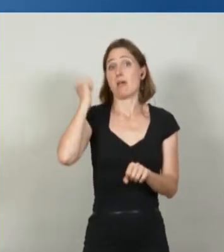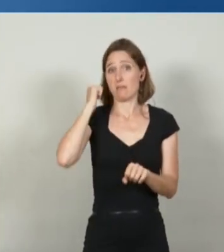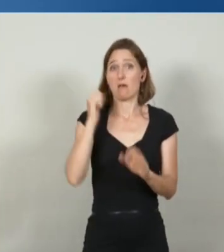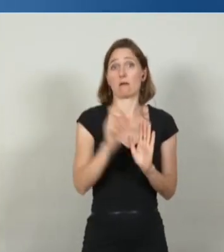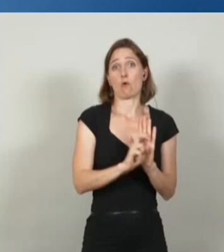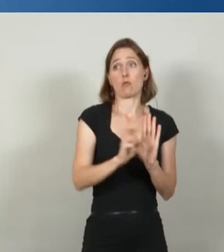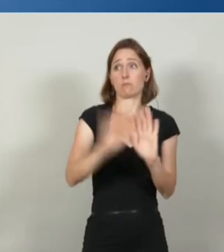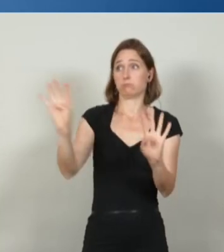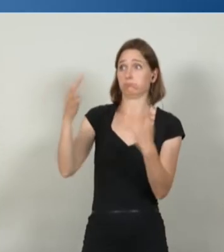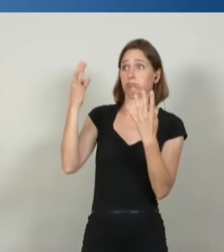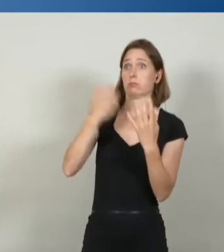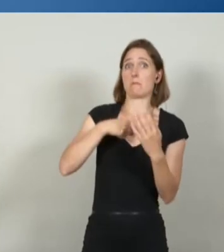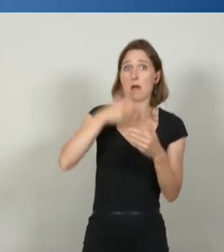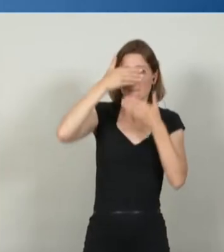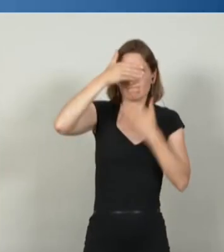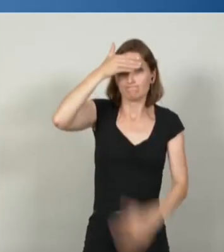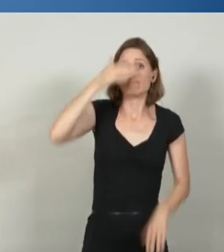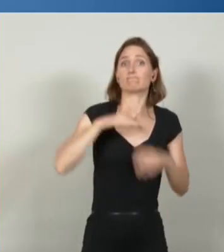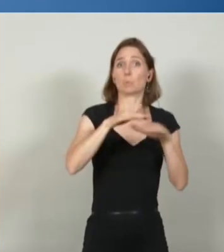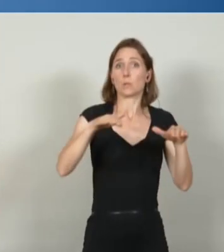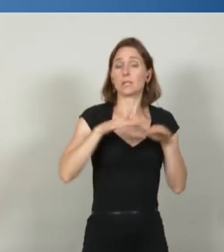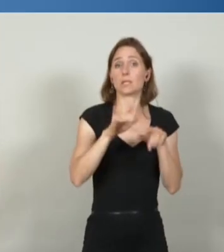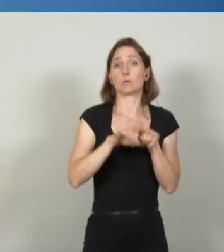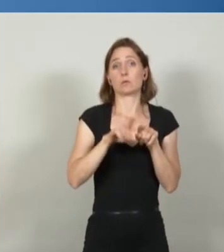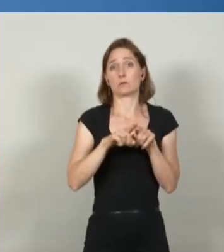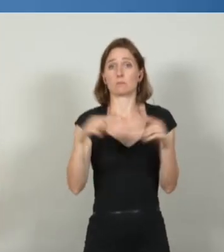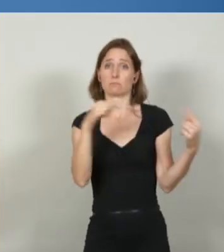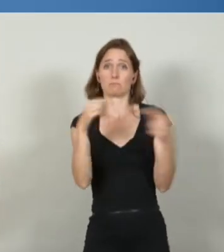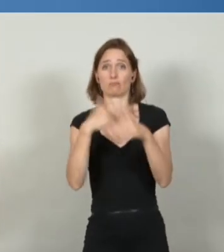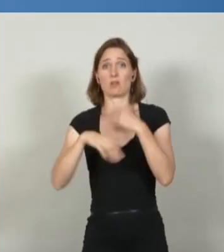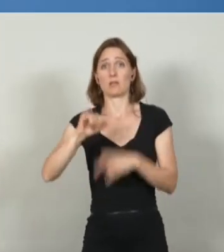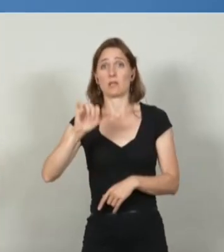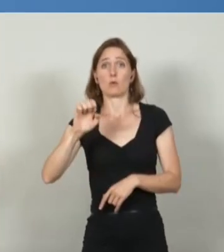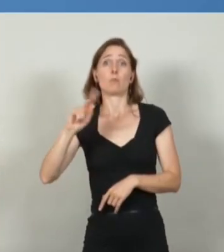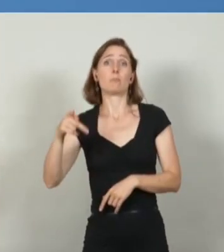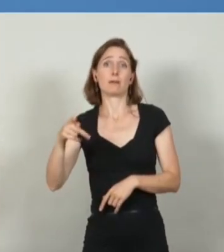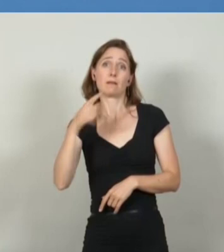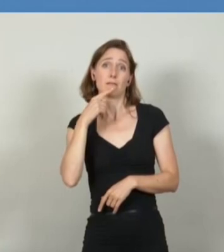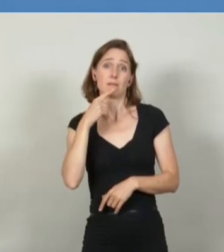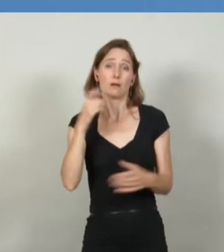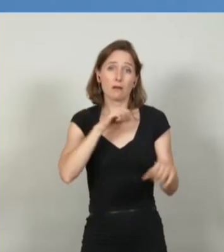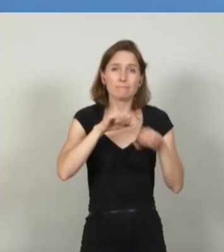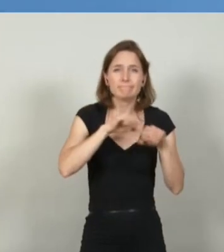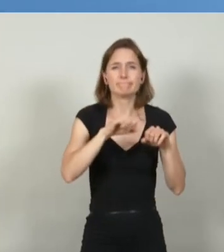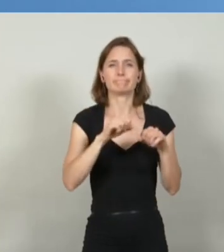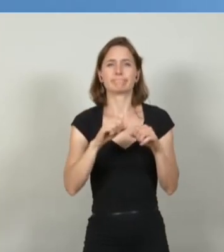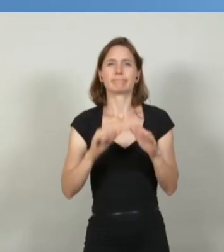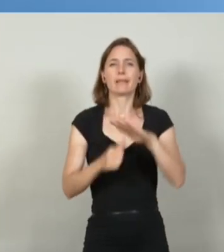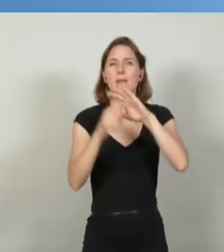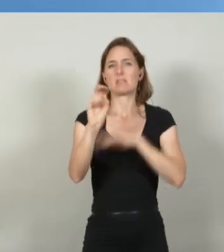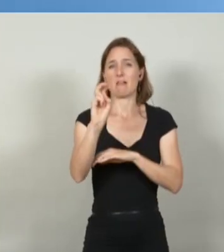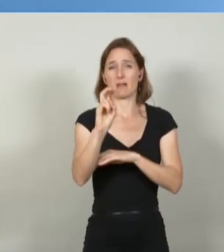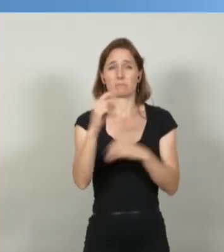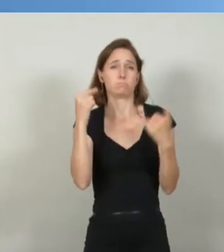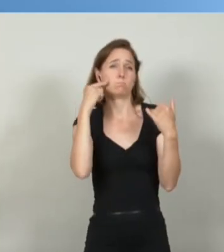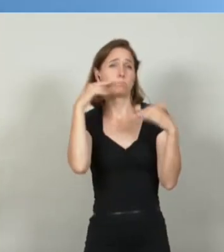du burkini et de la polémique à l'IEP ce qui a quelque peu occulté la dynamique capital verte Monsieur le Maire au